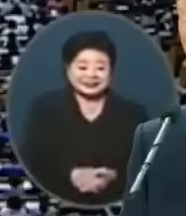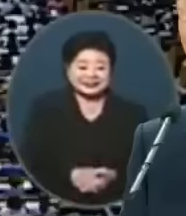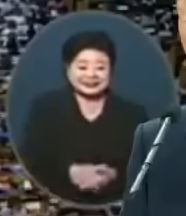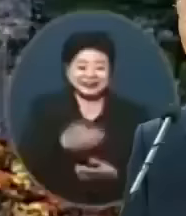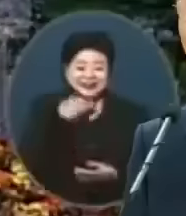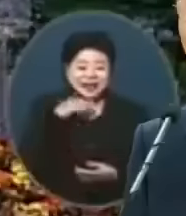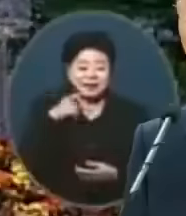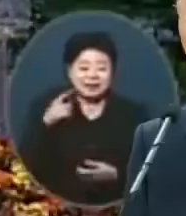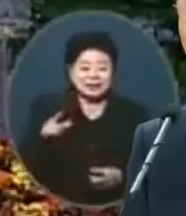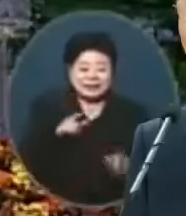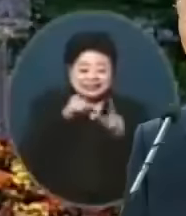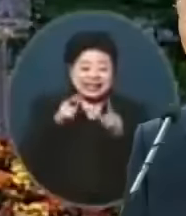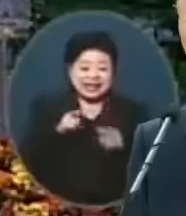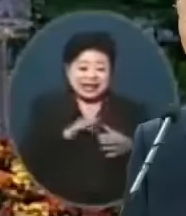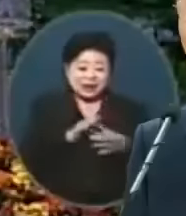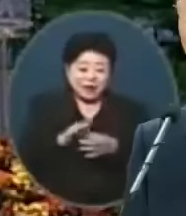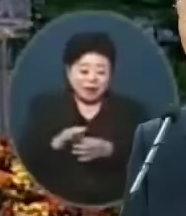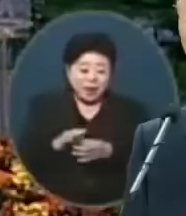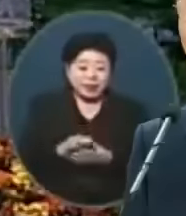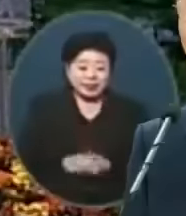100세를 살려고 하면